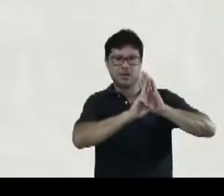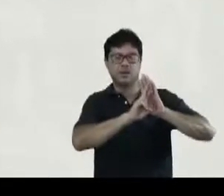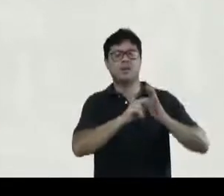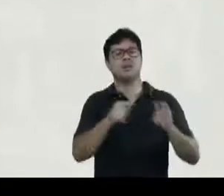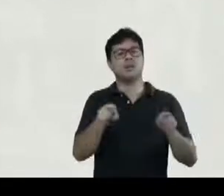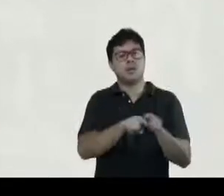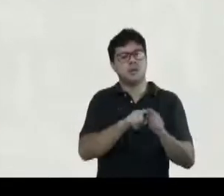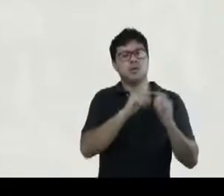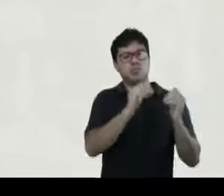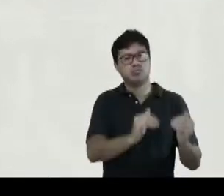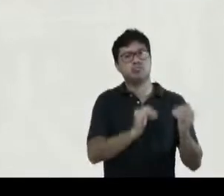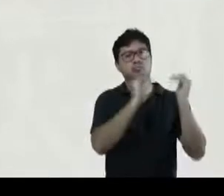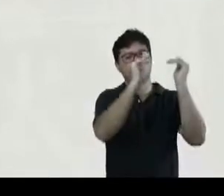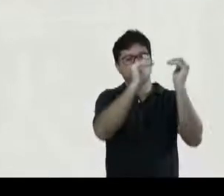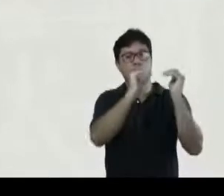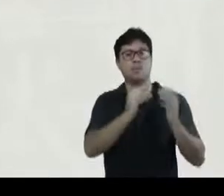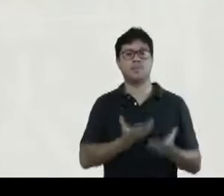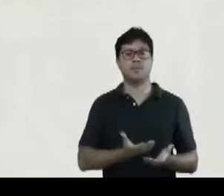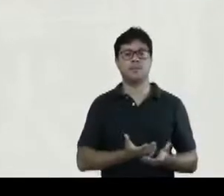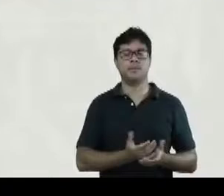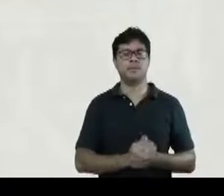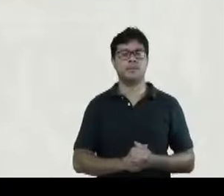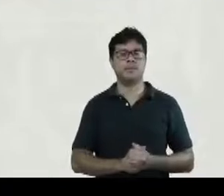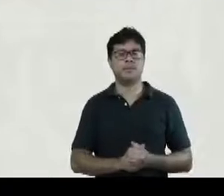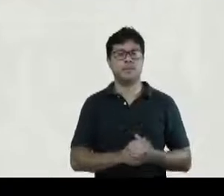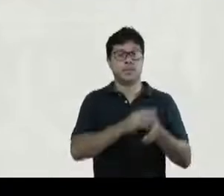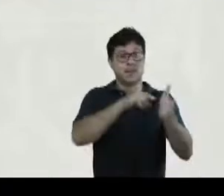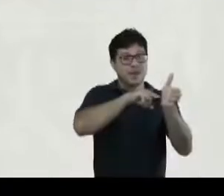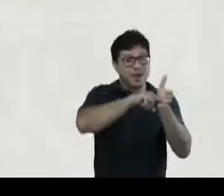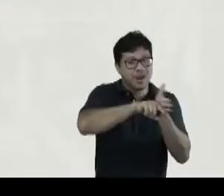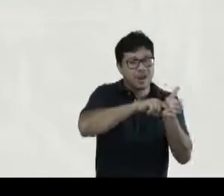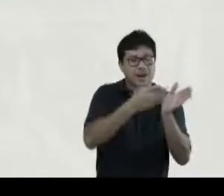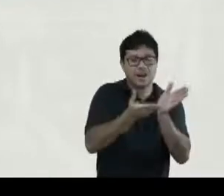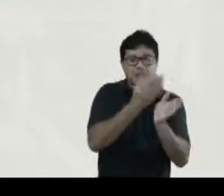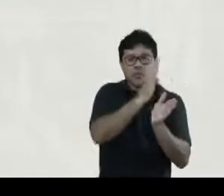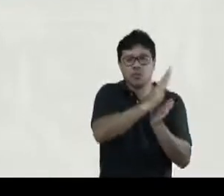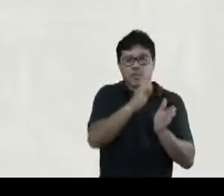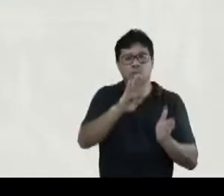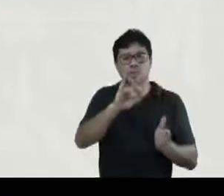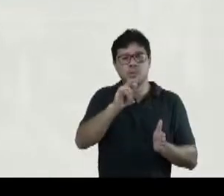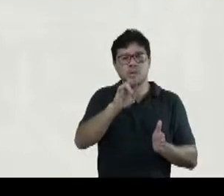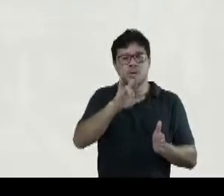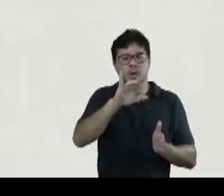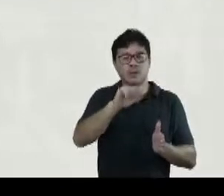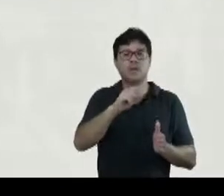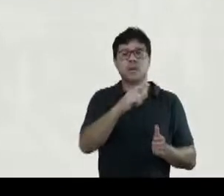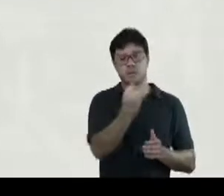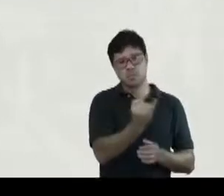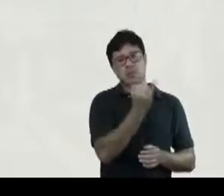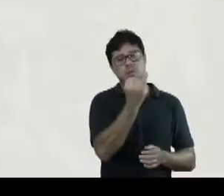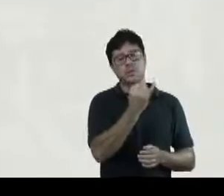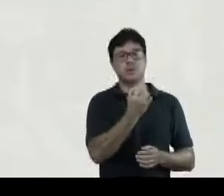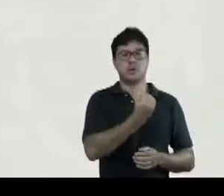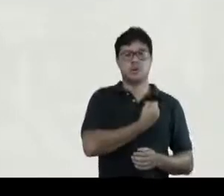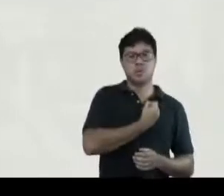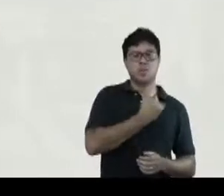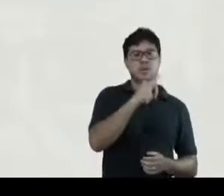ISTC-Nummer, die GW-Nummer, die VD16-Nummer, die ISTC-Nummer und so weiter bekommen einen